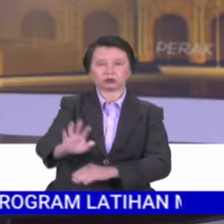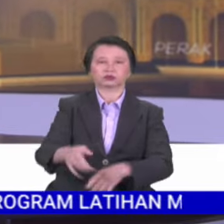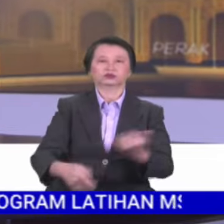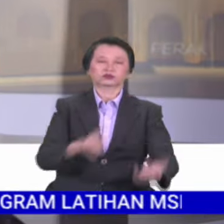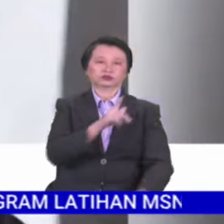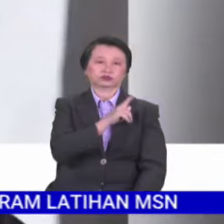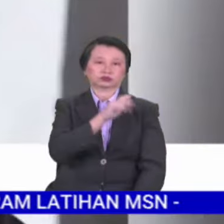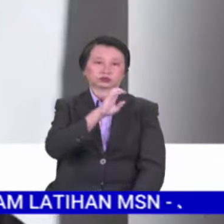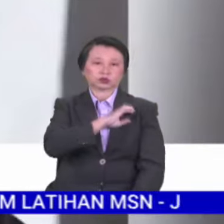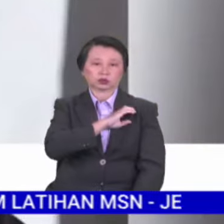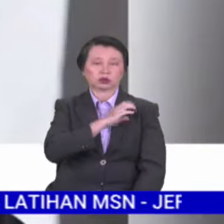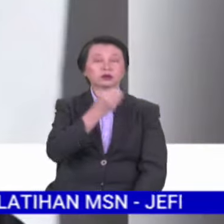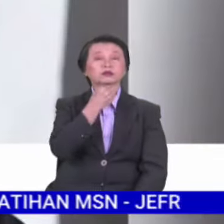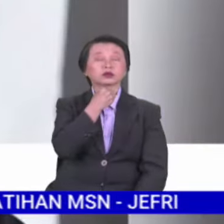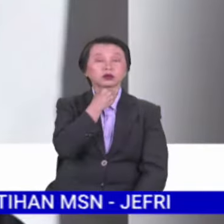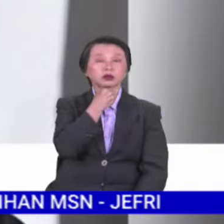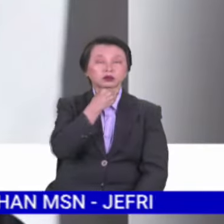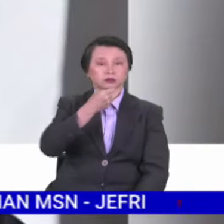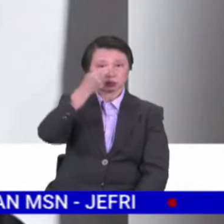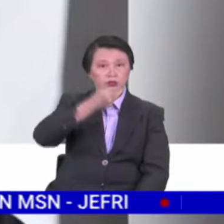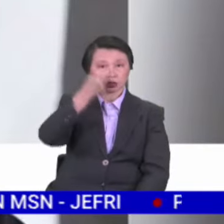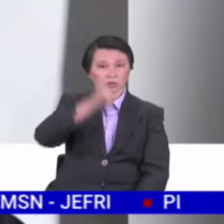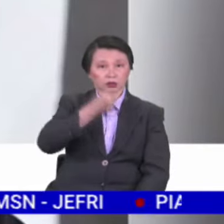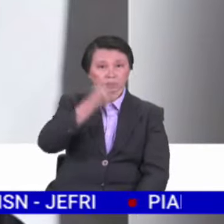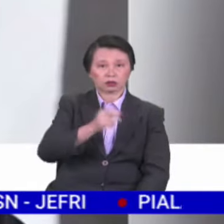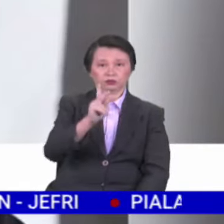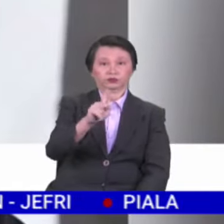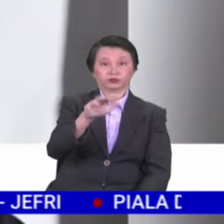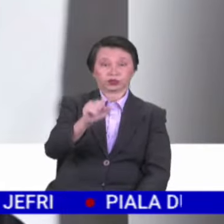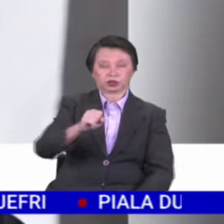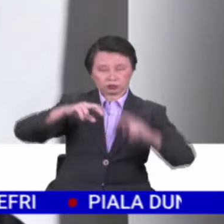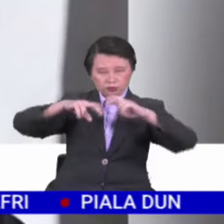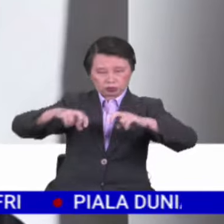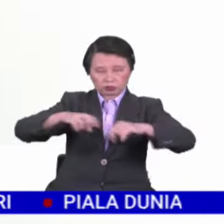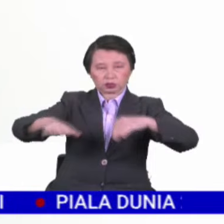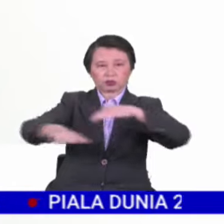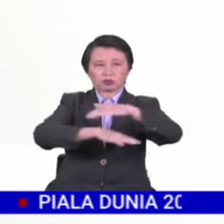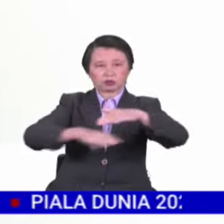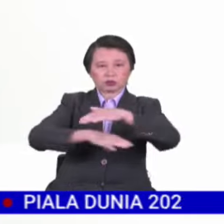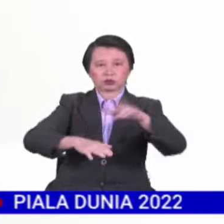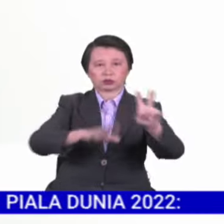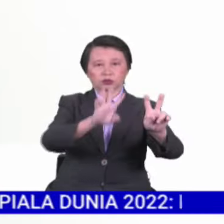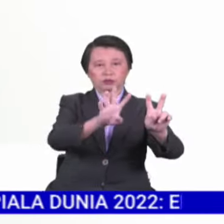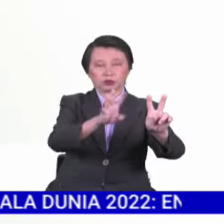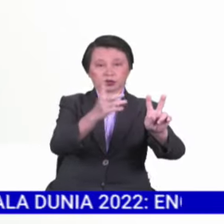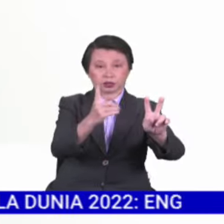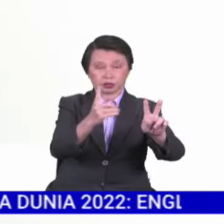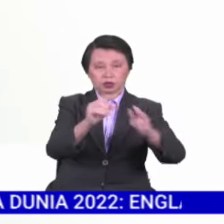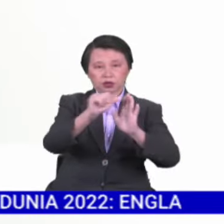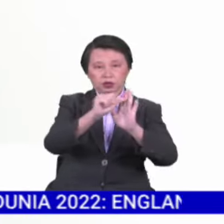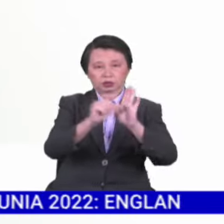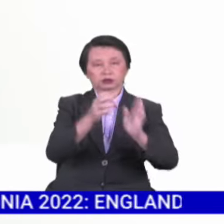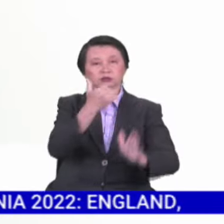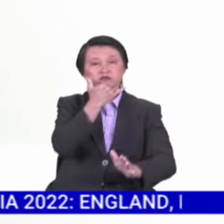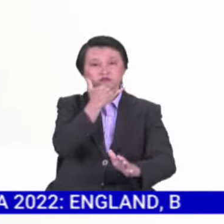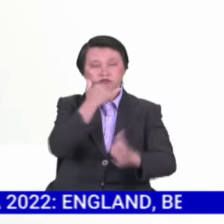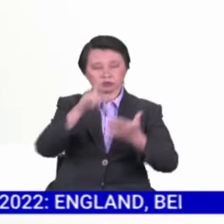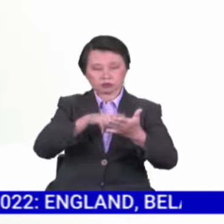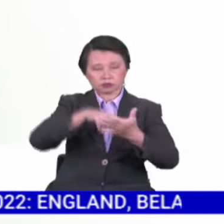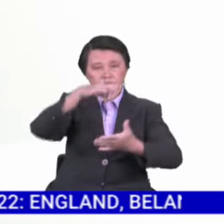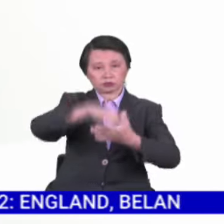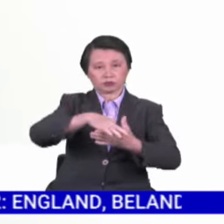Polis Perak Datuk Muhammad Yusri Hassan Basri berkata, kes tersebut disiasat di bawah Seksyen 24B Akta Kesalahan Pilihan